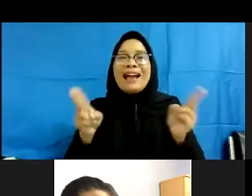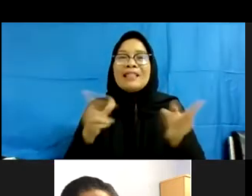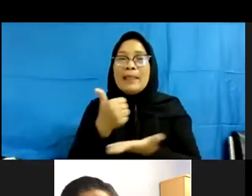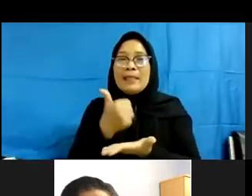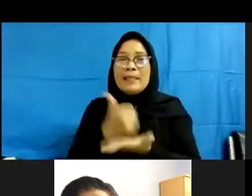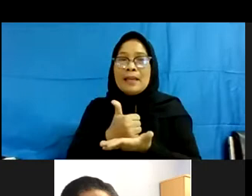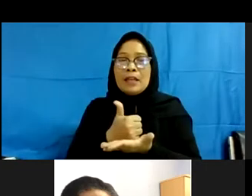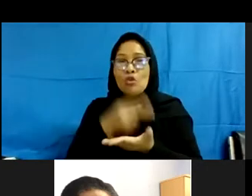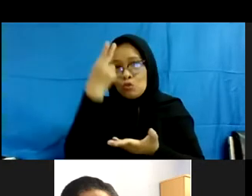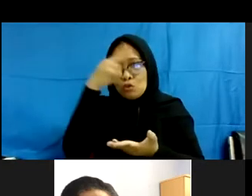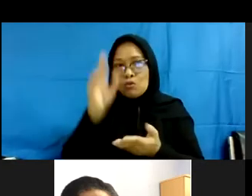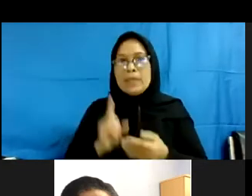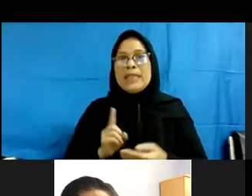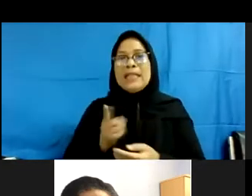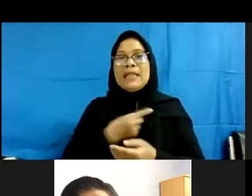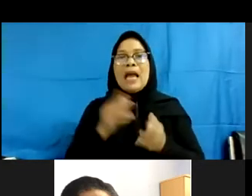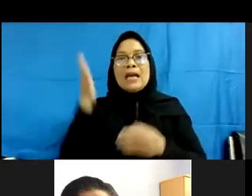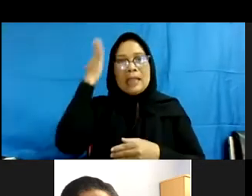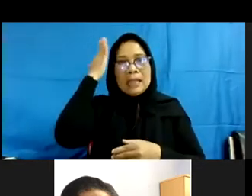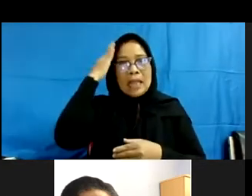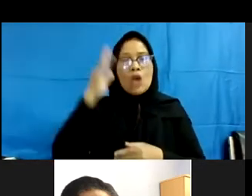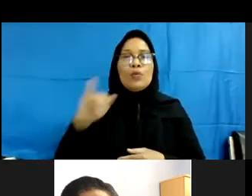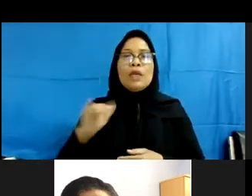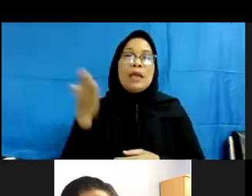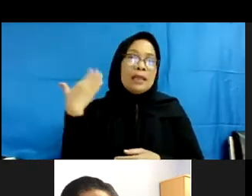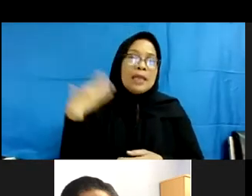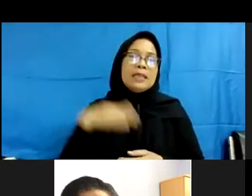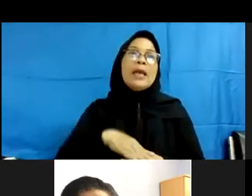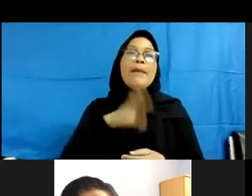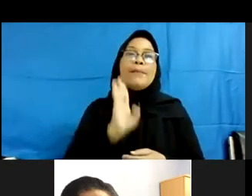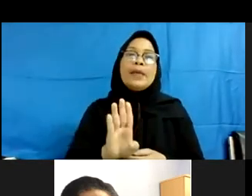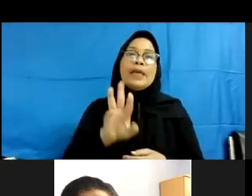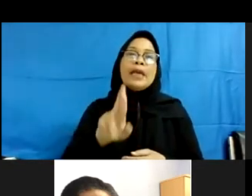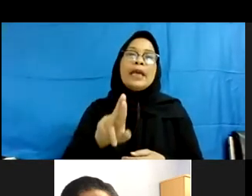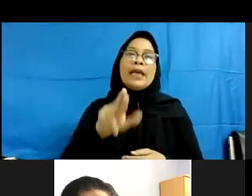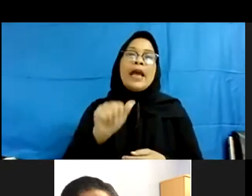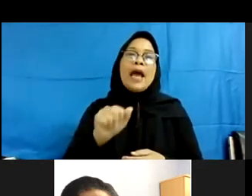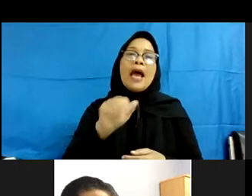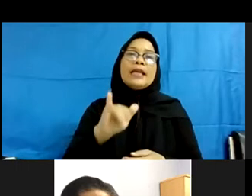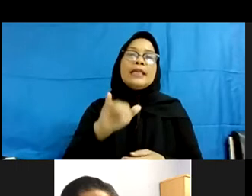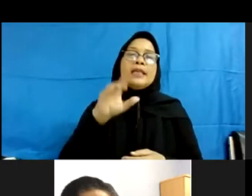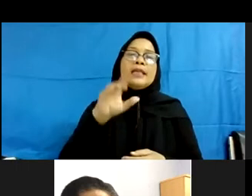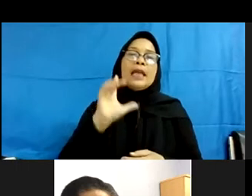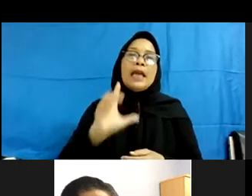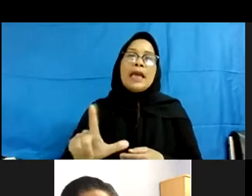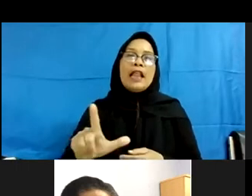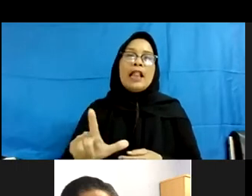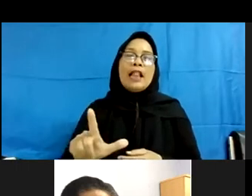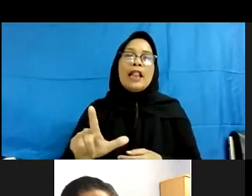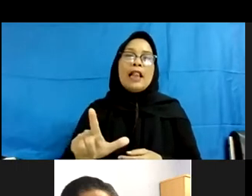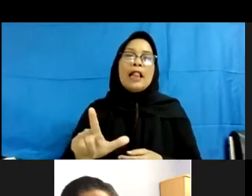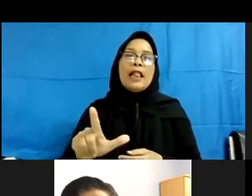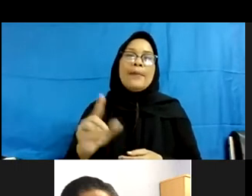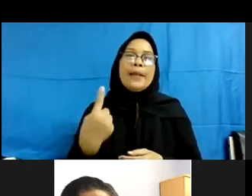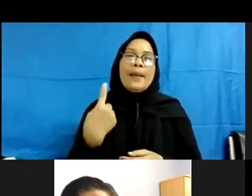ya. Nah, tadi huruf B, R, A, I, L. Nah, L yang pertama